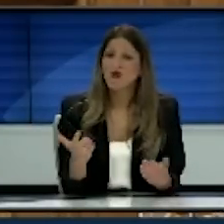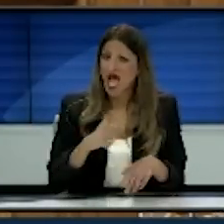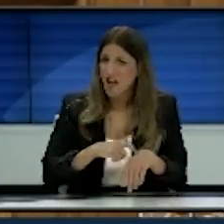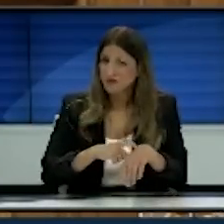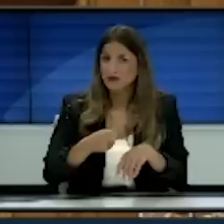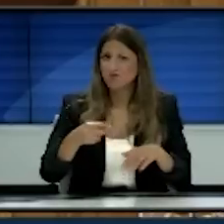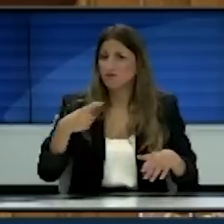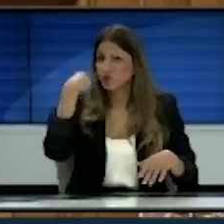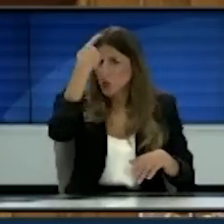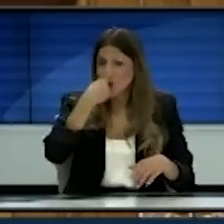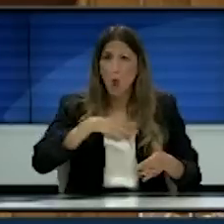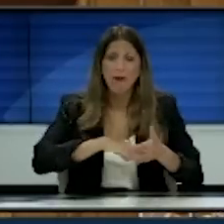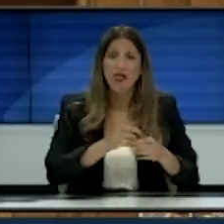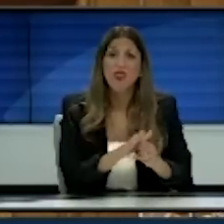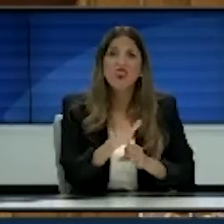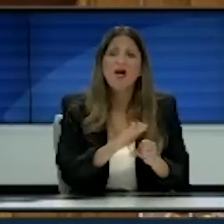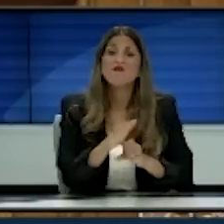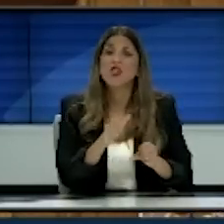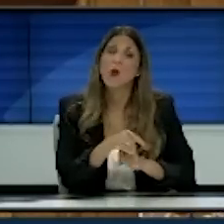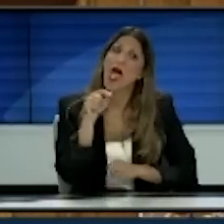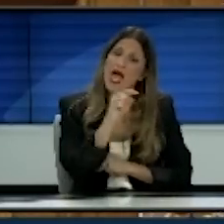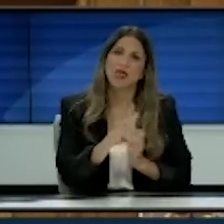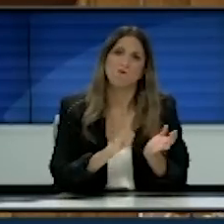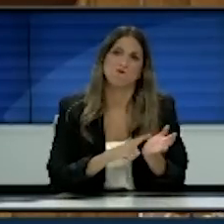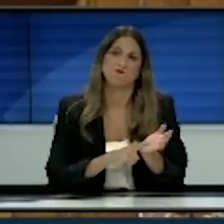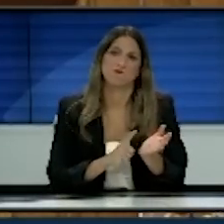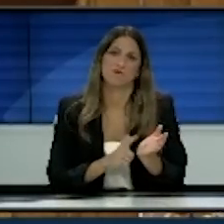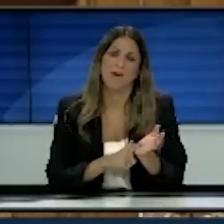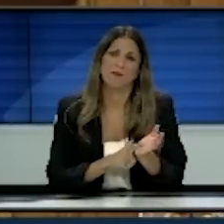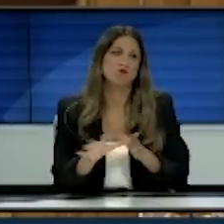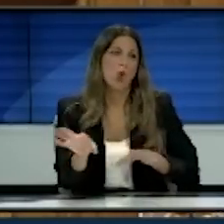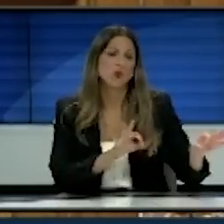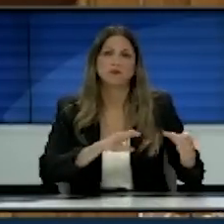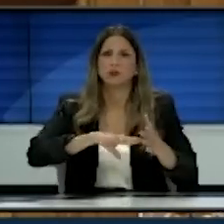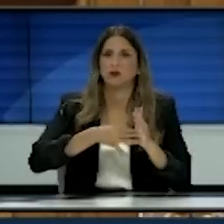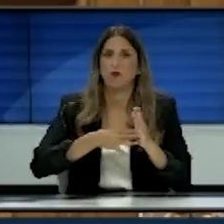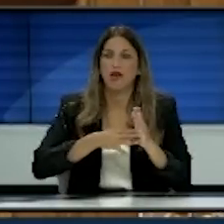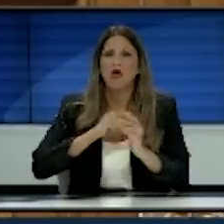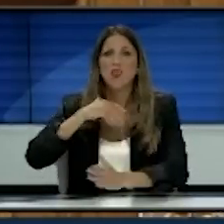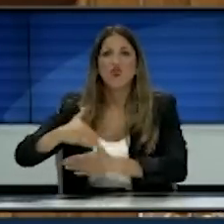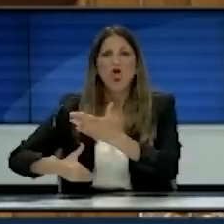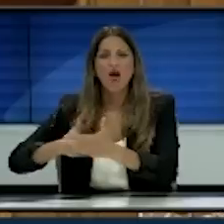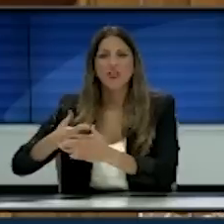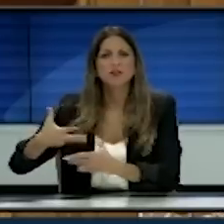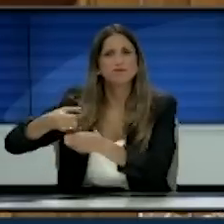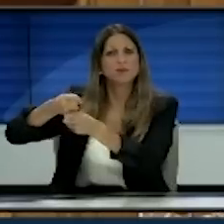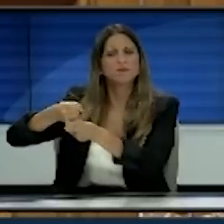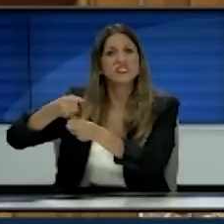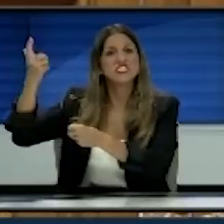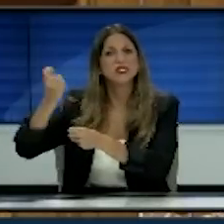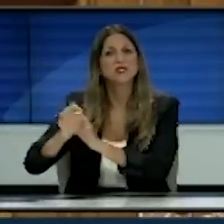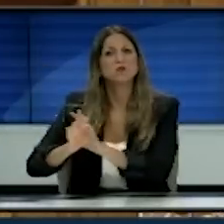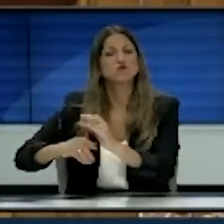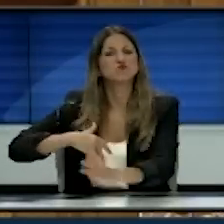το ξέρετε αυτό πάρα πολύ καλά. Ο εμπεγμός σας όμως συνεχίζεται. Η μετατροπή της ασφάλισης